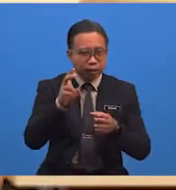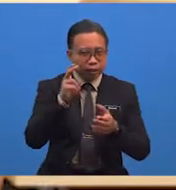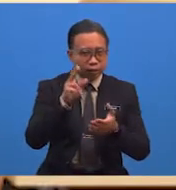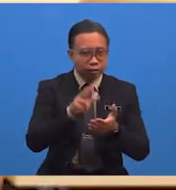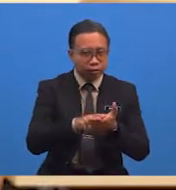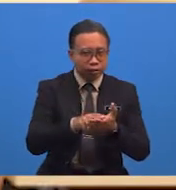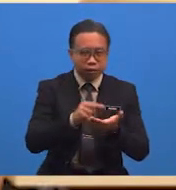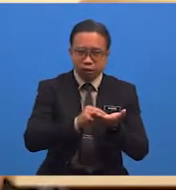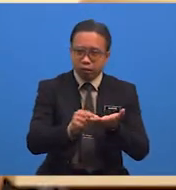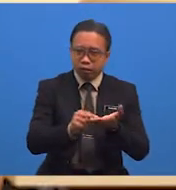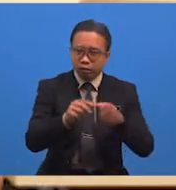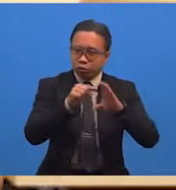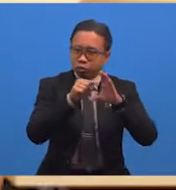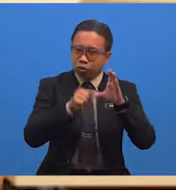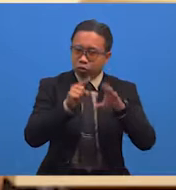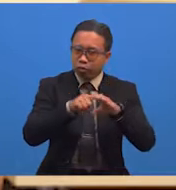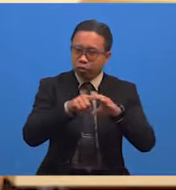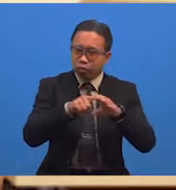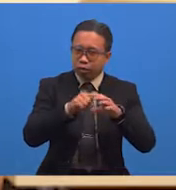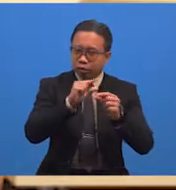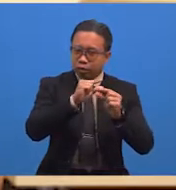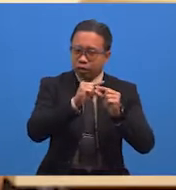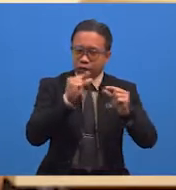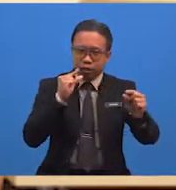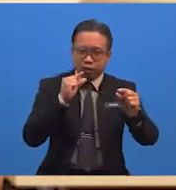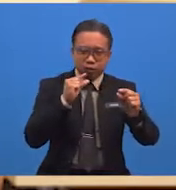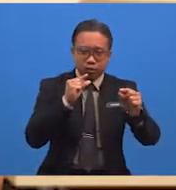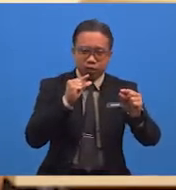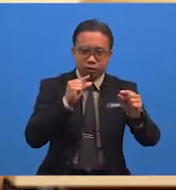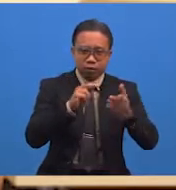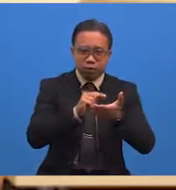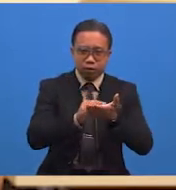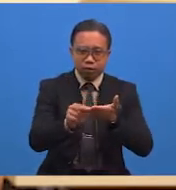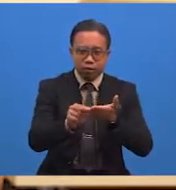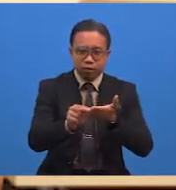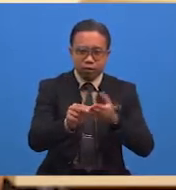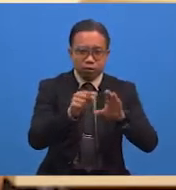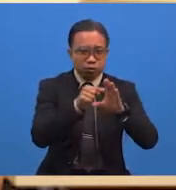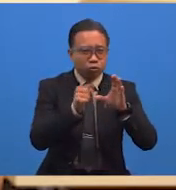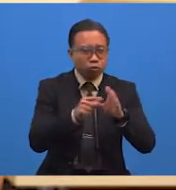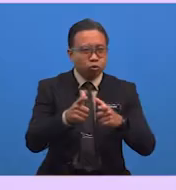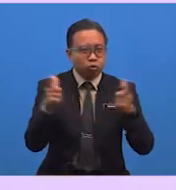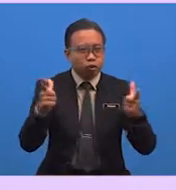nilai sudut pada garis bersilang apabila nilai sudut lain diberi.